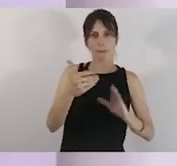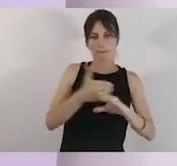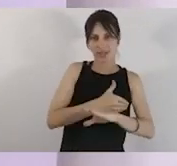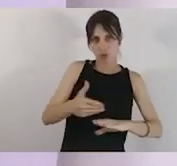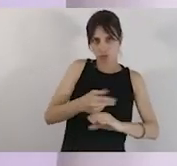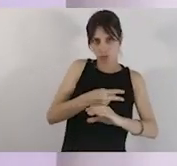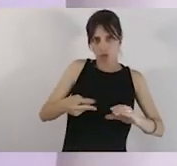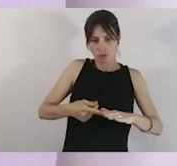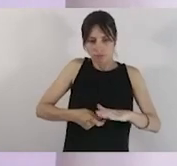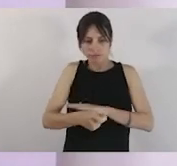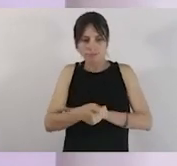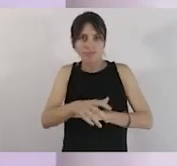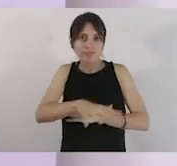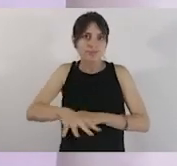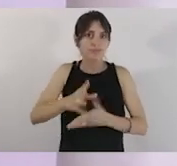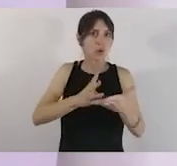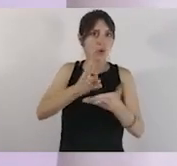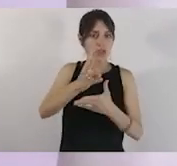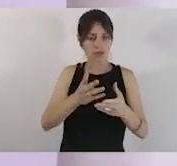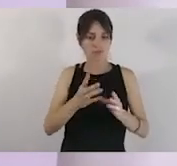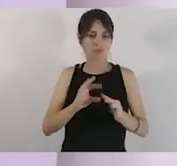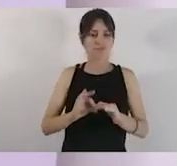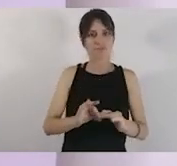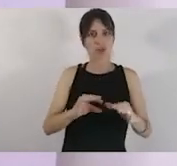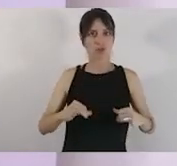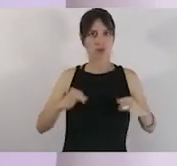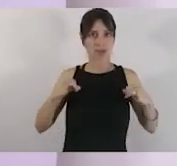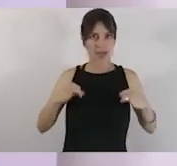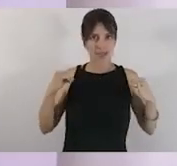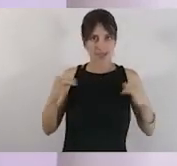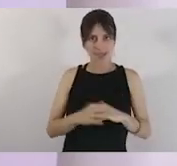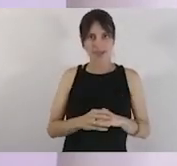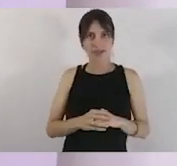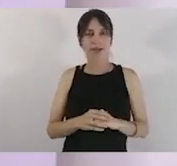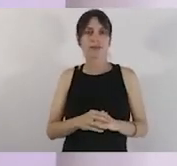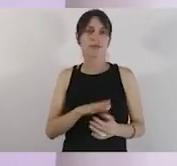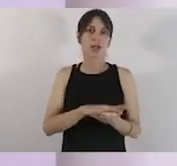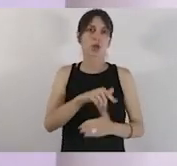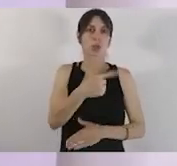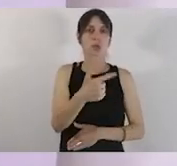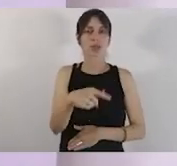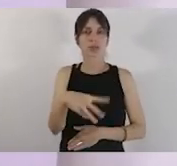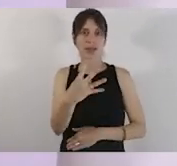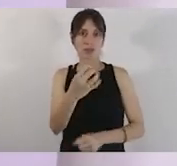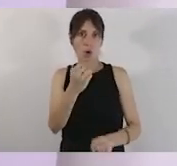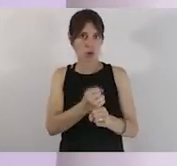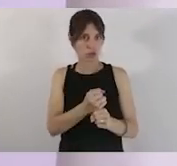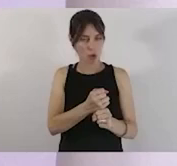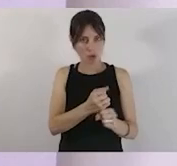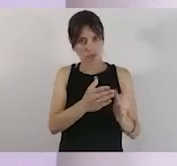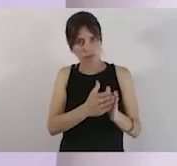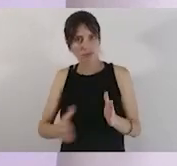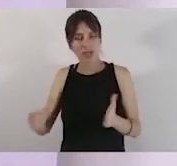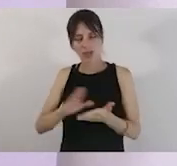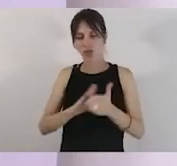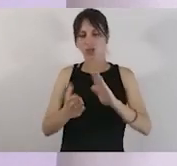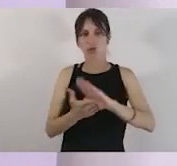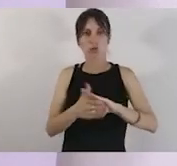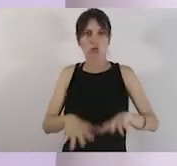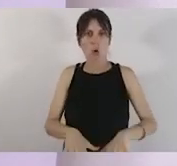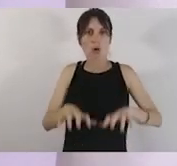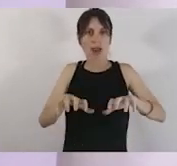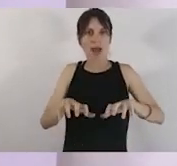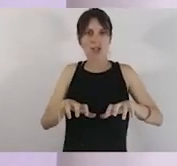faveur de la jeunesse. Donc plutôt au-delà du 12-14 ans, on retrouve notamment l'association Ancrage qui travaille sur l'éducation aux